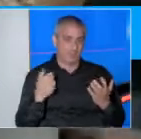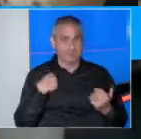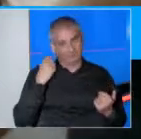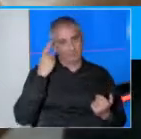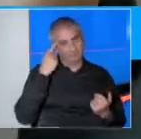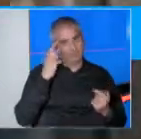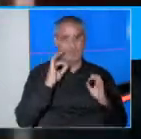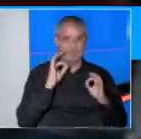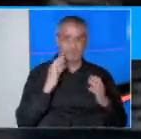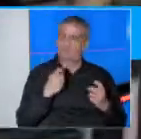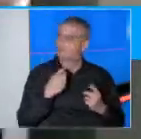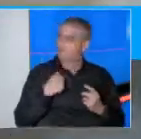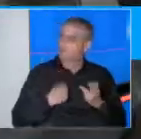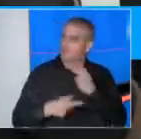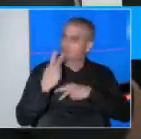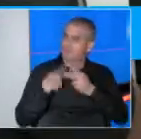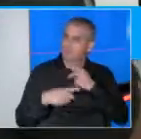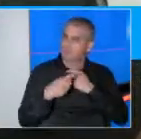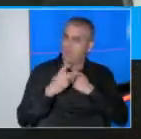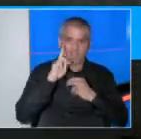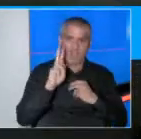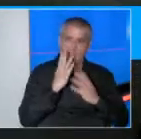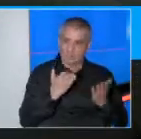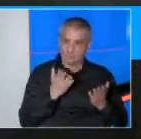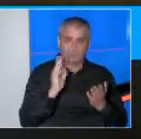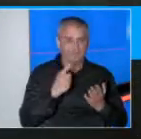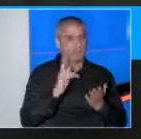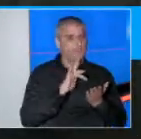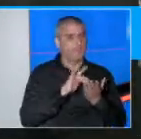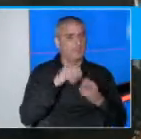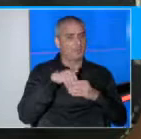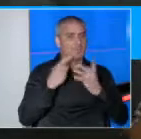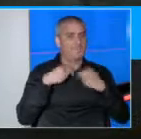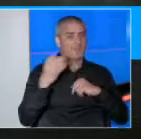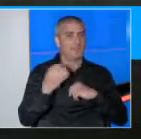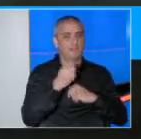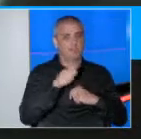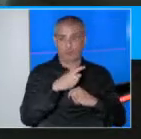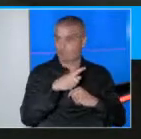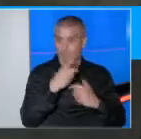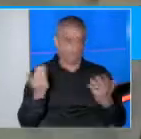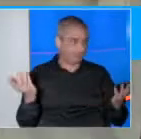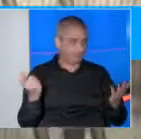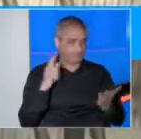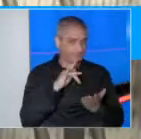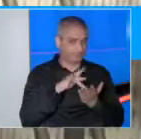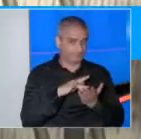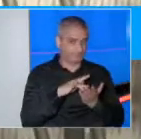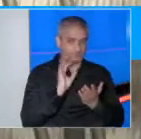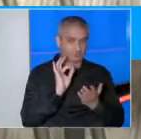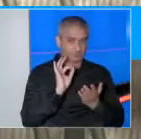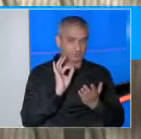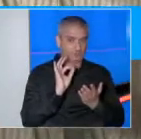שהדברים באמת לא סגורים. אם אנחנו נחזור לילד שקד ולעניין מקומה בוועדה למינוי שופטים, למעשה זה על מקומה של